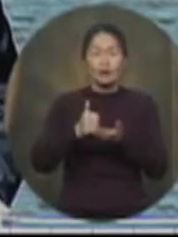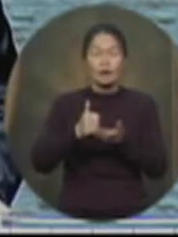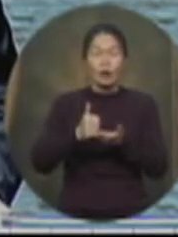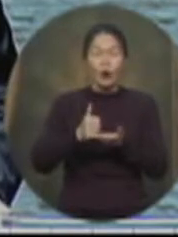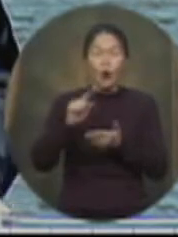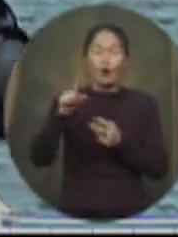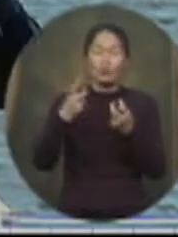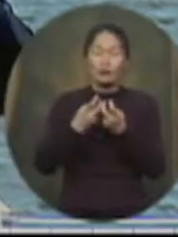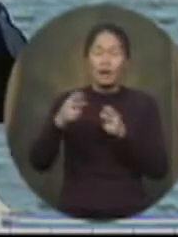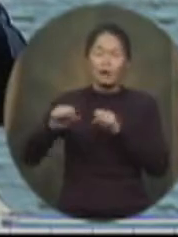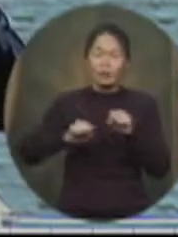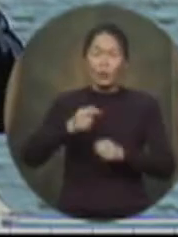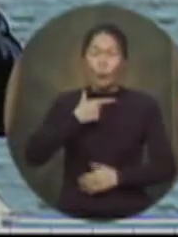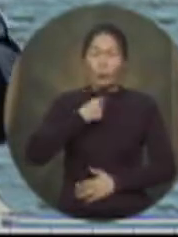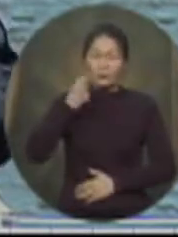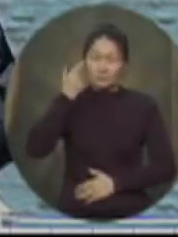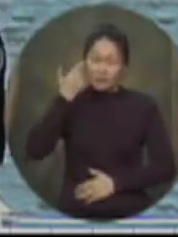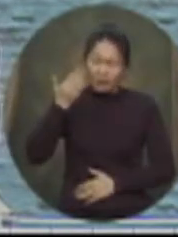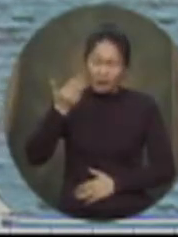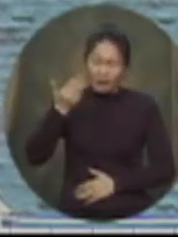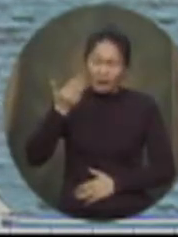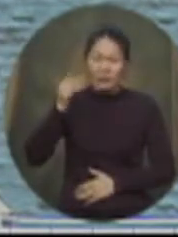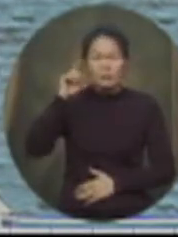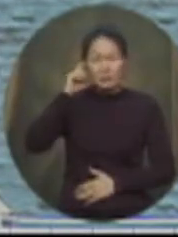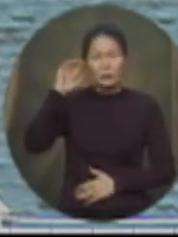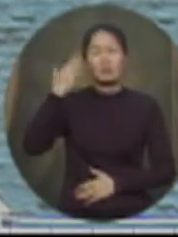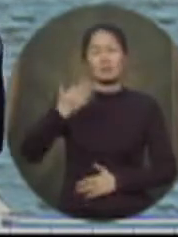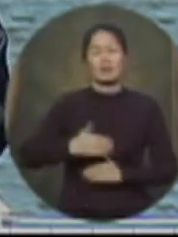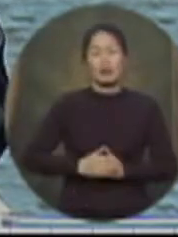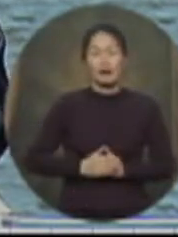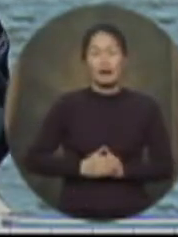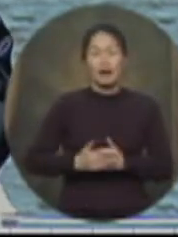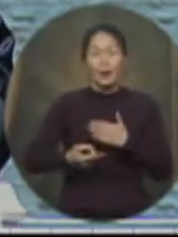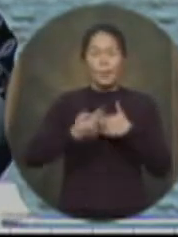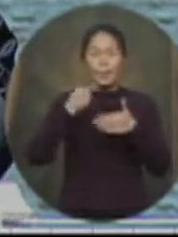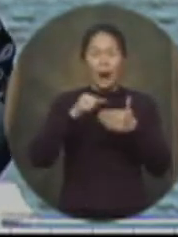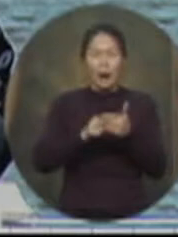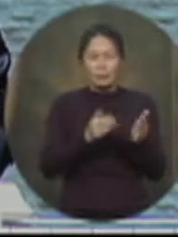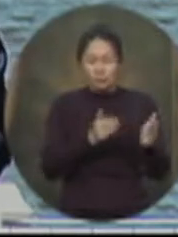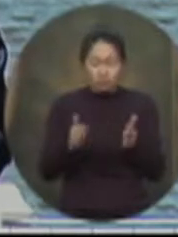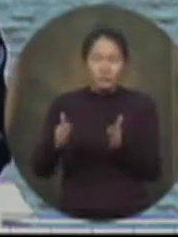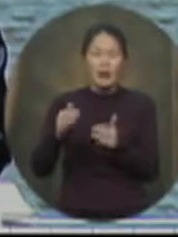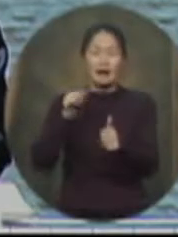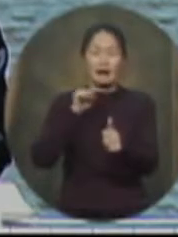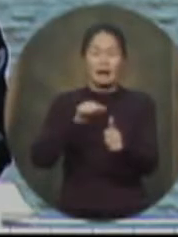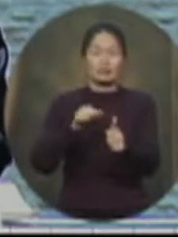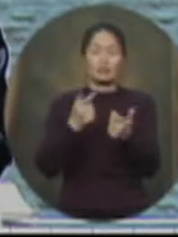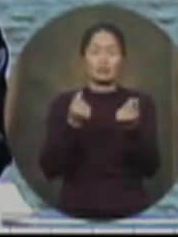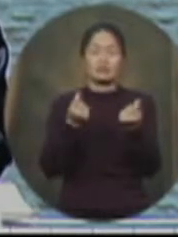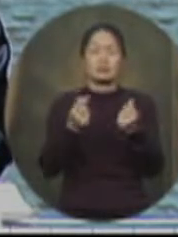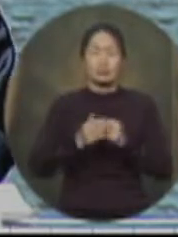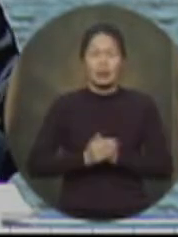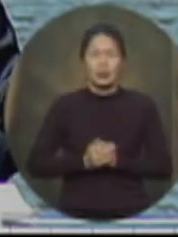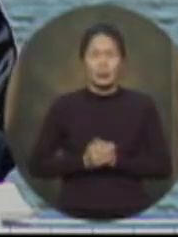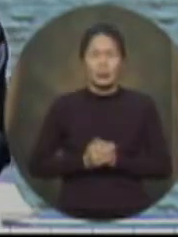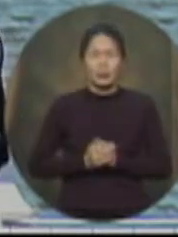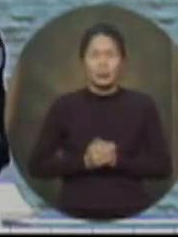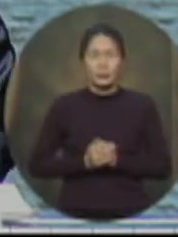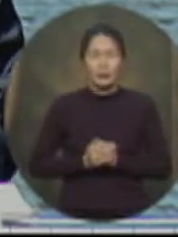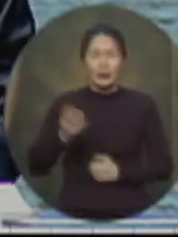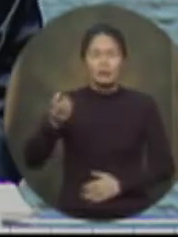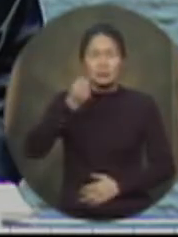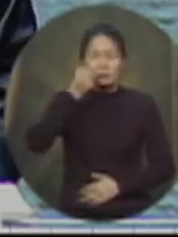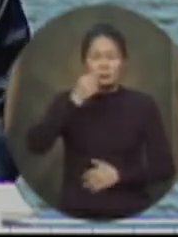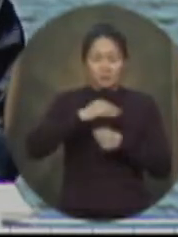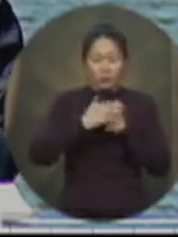원하실 까 이렇게 생각을 하게 된다는 거죠 마음 준비를 하라는 겁니다 여러분의 마음에 성경에